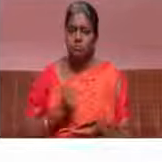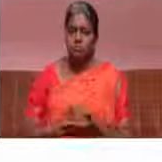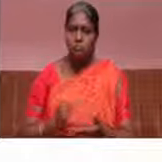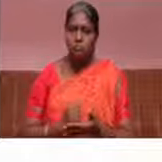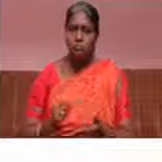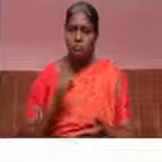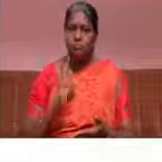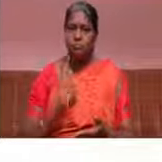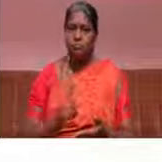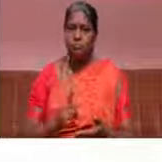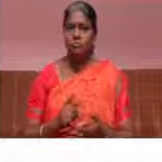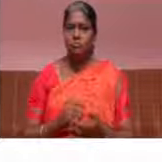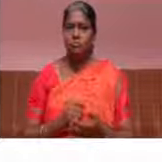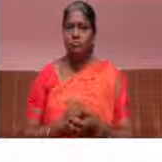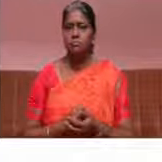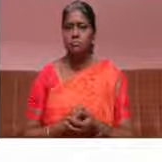பழகிக்கொள்ள வேண்டும்.